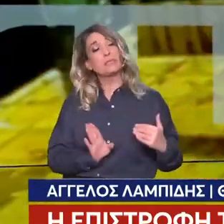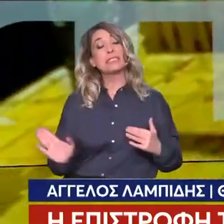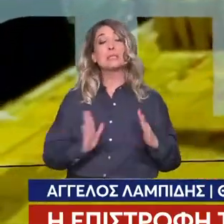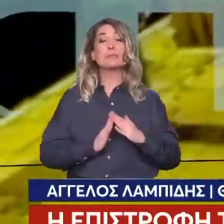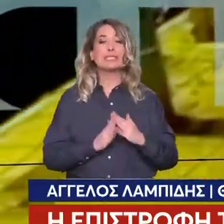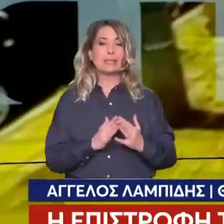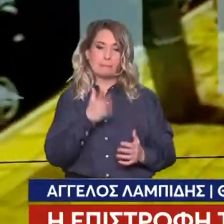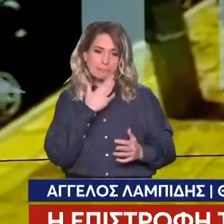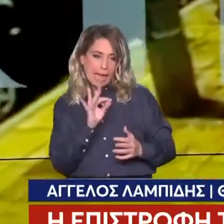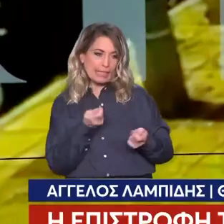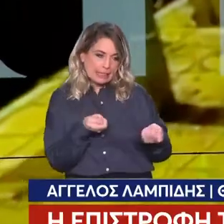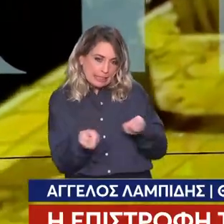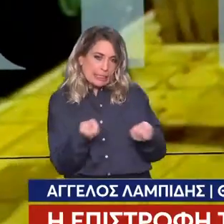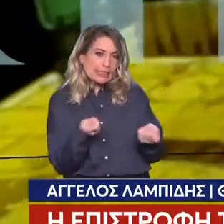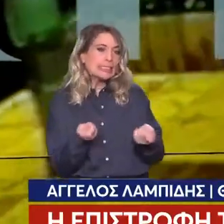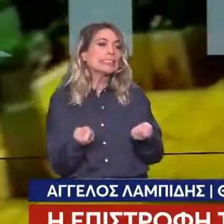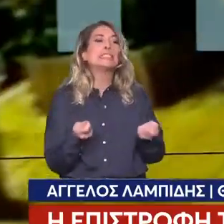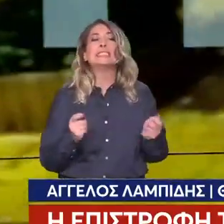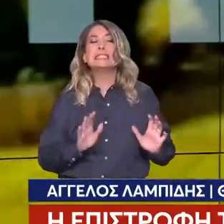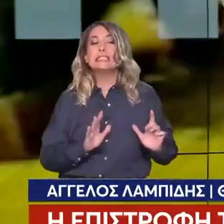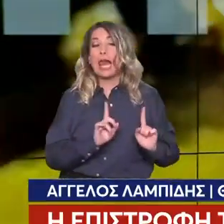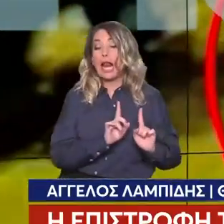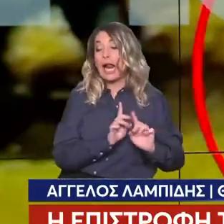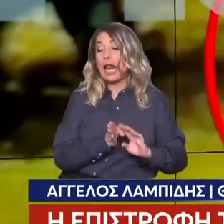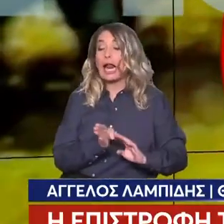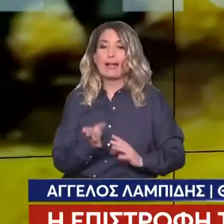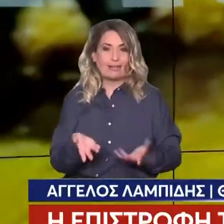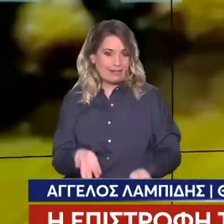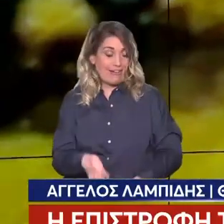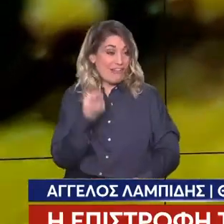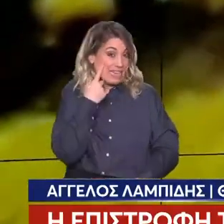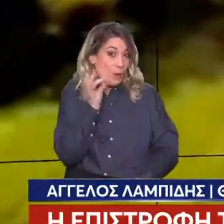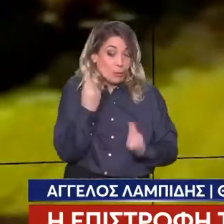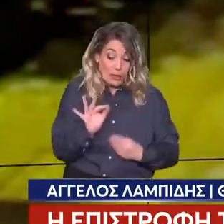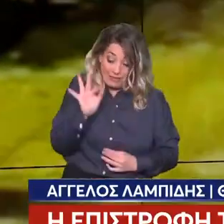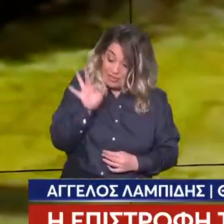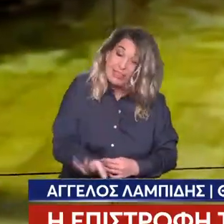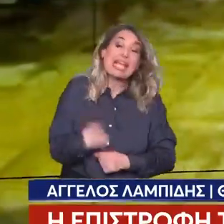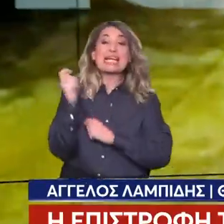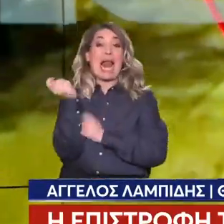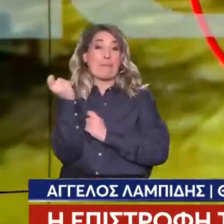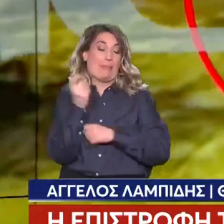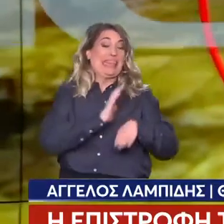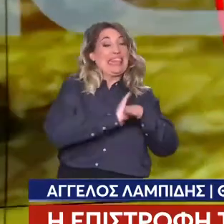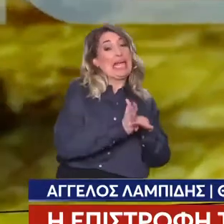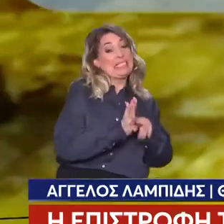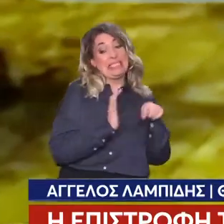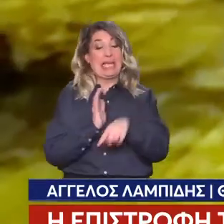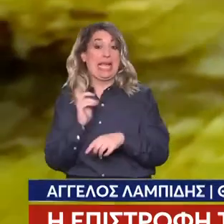λίγο. Φτάνουν λοιπόν και περπατούν, της κρατάει το χέρι. Ξέρει που την πηγαίνει και της κρατάει το